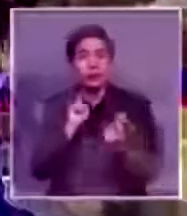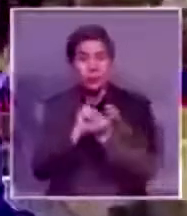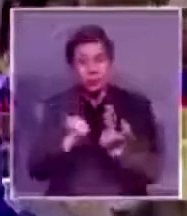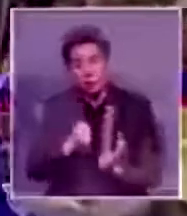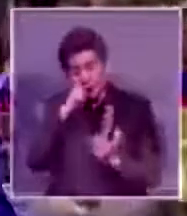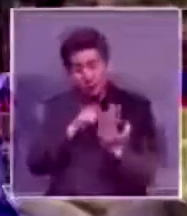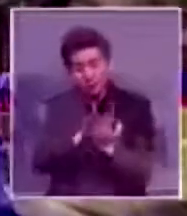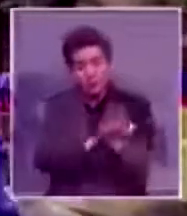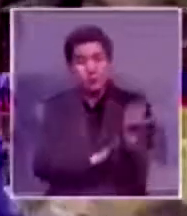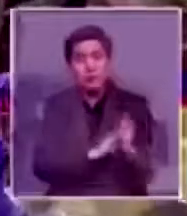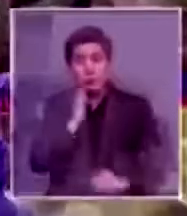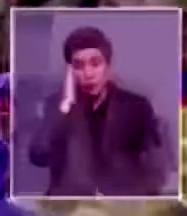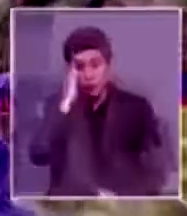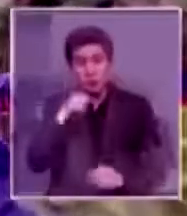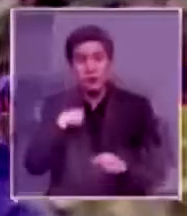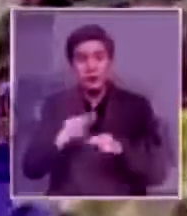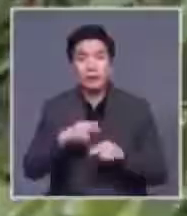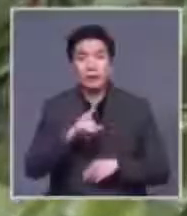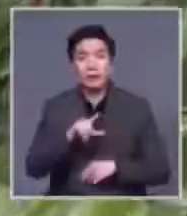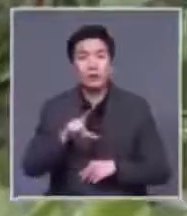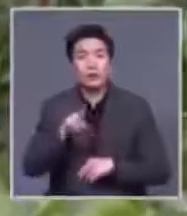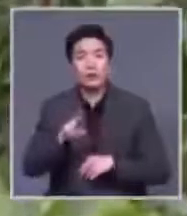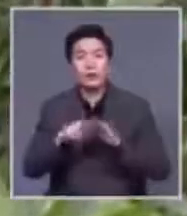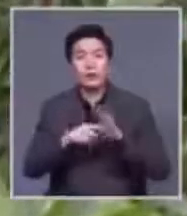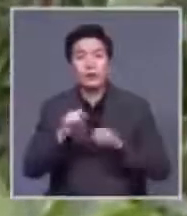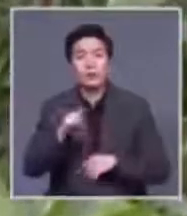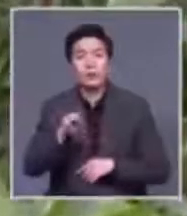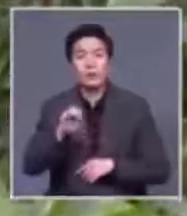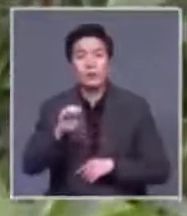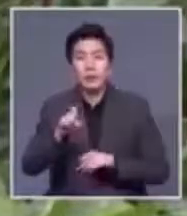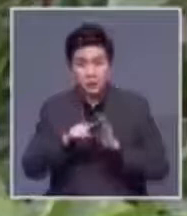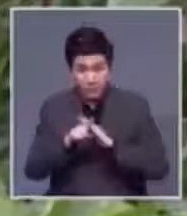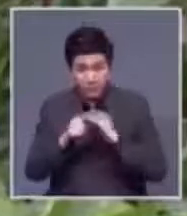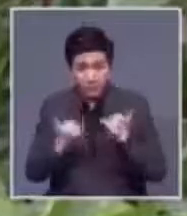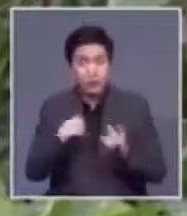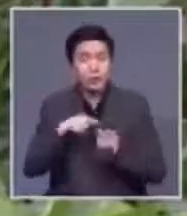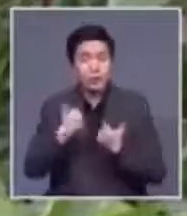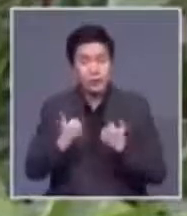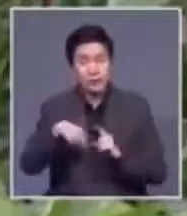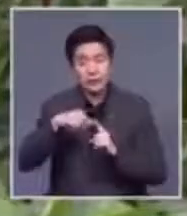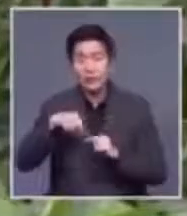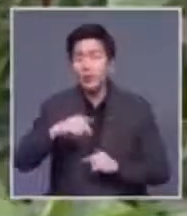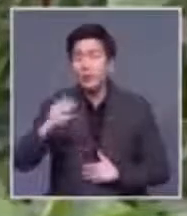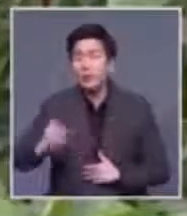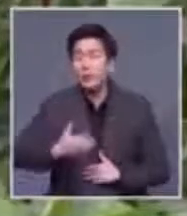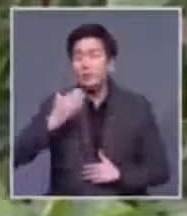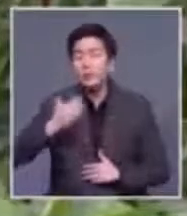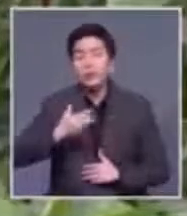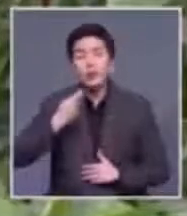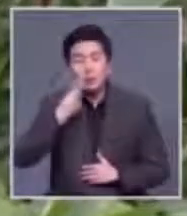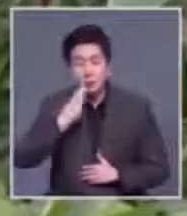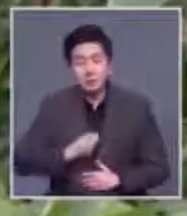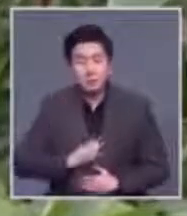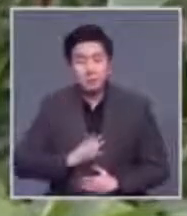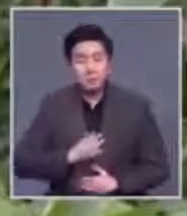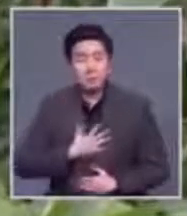รายการเดินหน้าประเทศไทยกับดิฉันชลศรีงาทวีสุขค่ะต้องบอกว่าบรรยากาศวันนี้นะคะคุณผู้ชมชื่นใจมากๆค่ะ